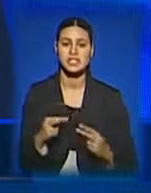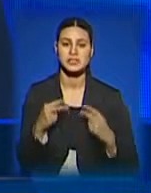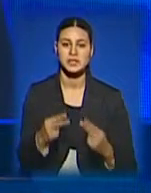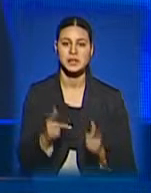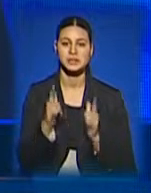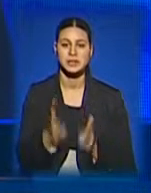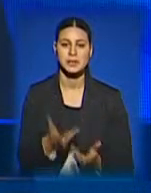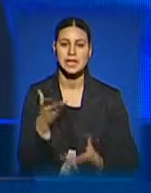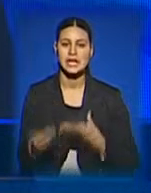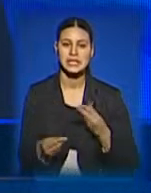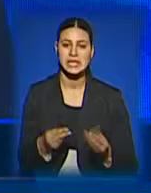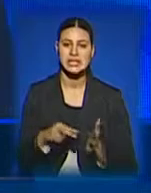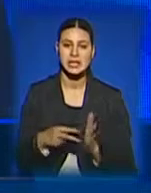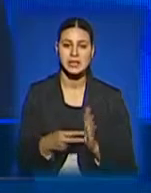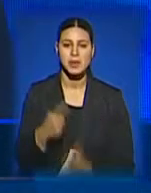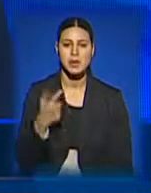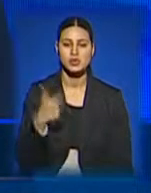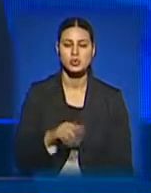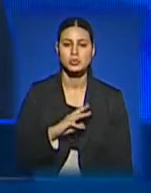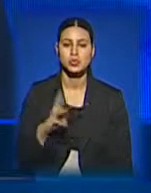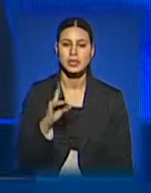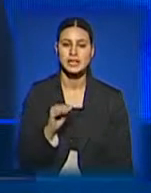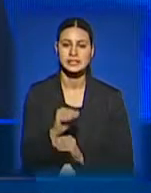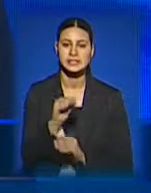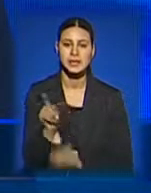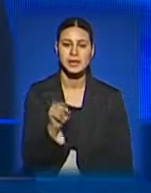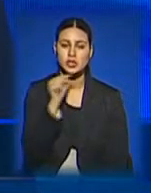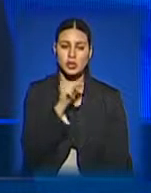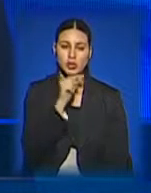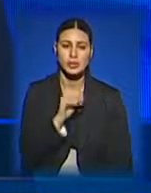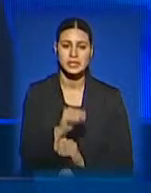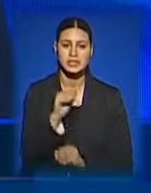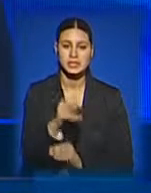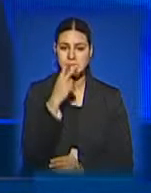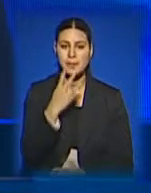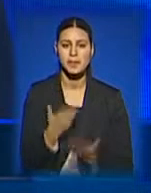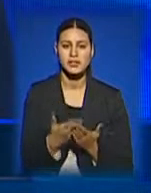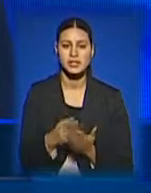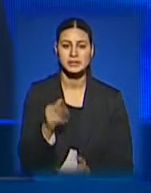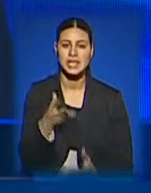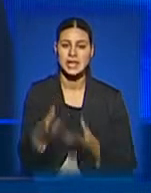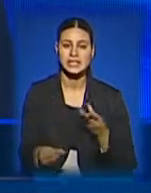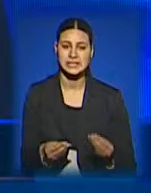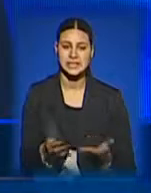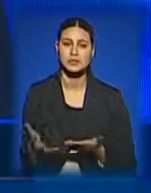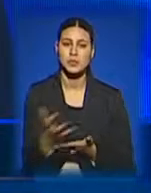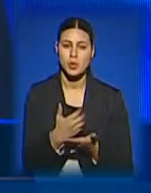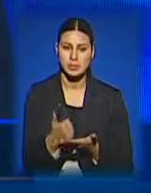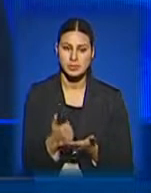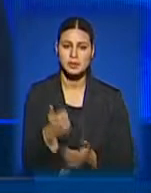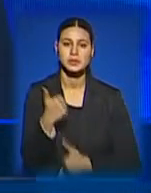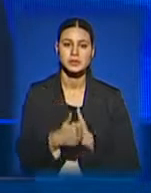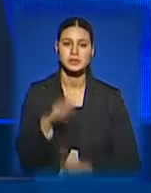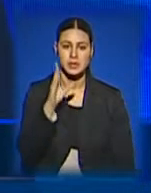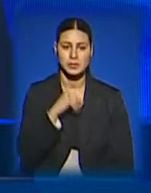ცვლილებების თანახმად გადასახადების გეგმა 120 მილიონი ლარით იზრდება, რაც ეკონომიკის ზრდის მაჩვენებლების და გადასახადების მობილიზების ტენდენციით